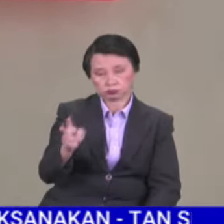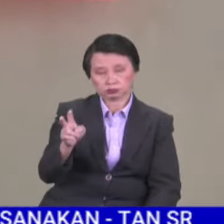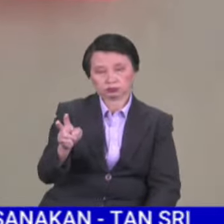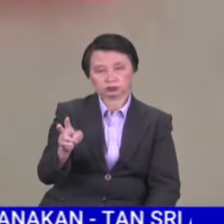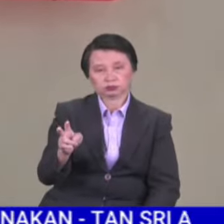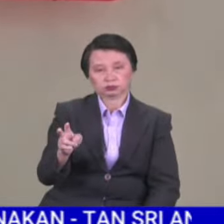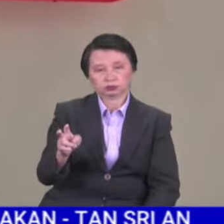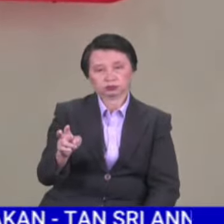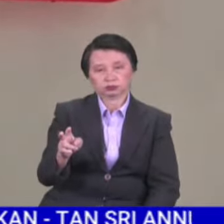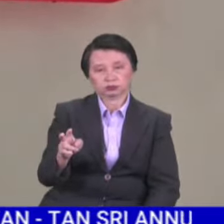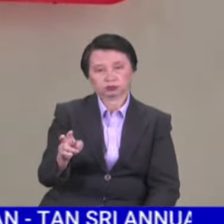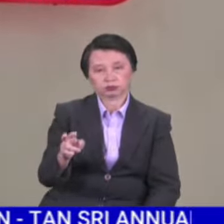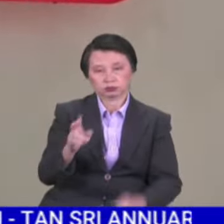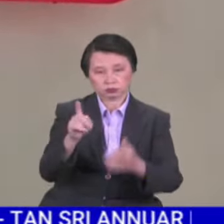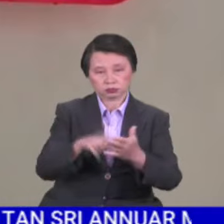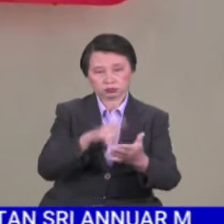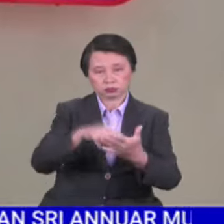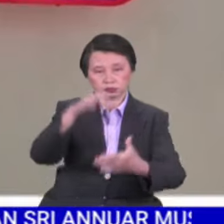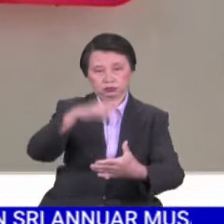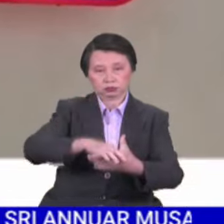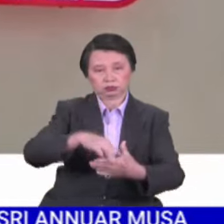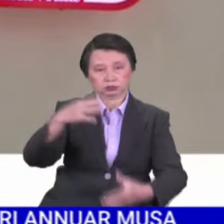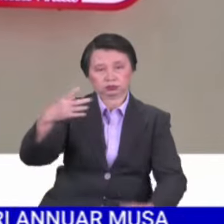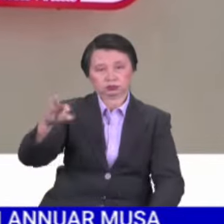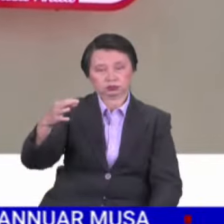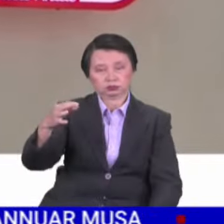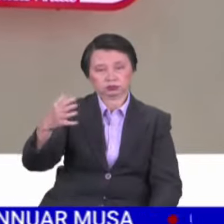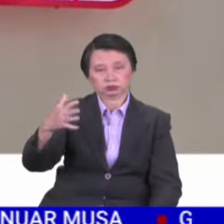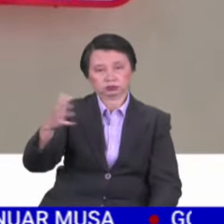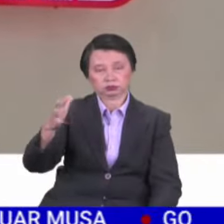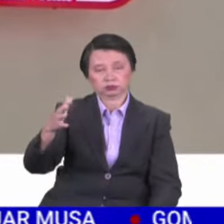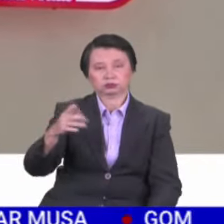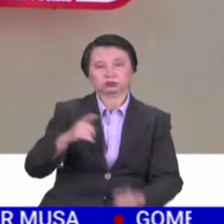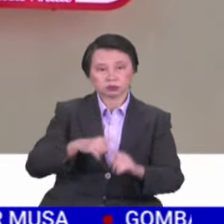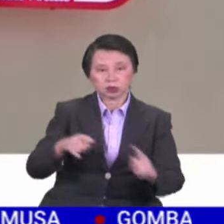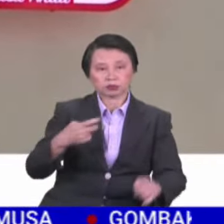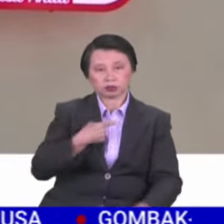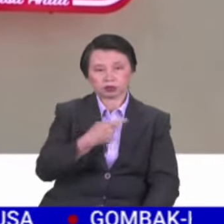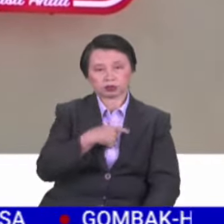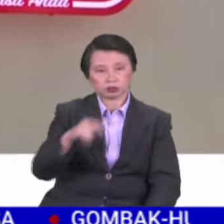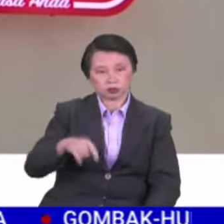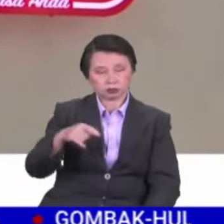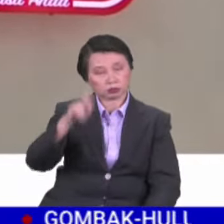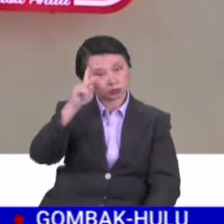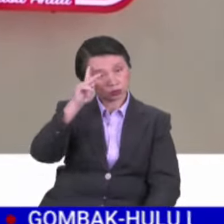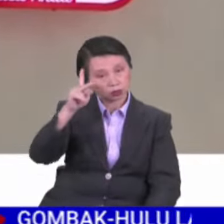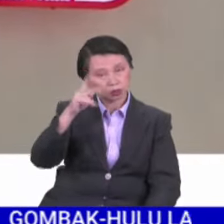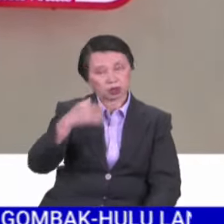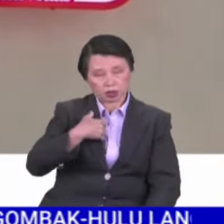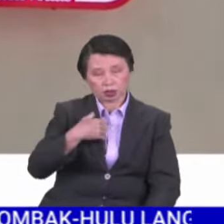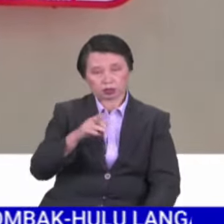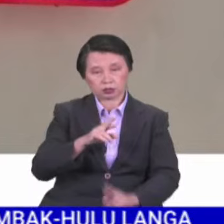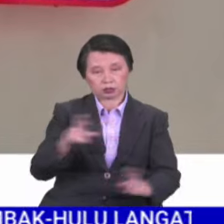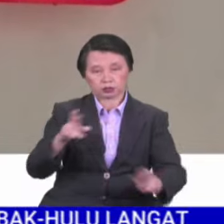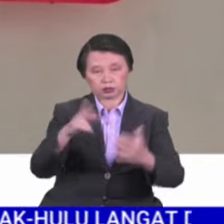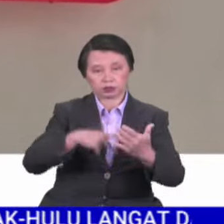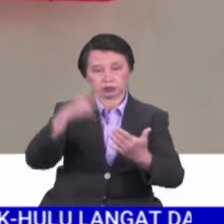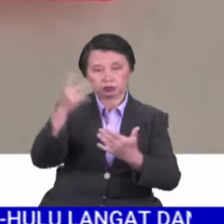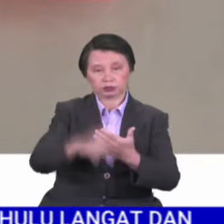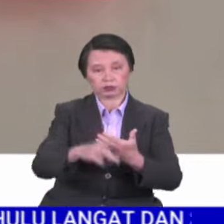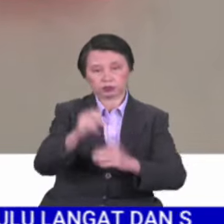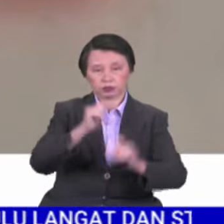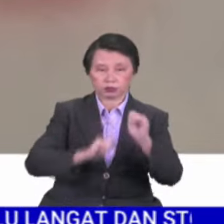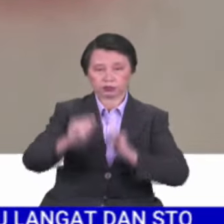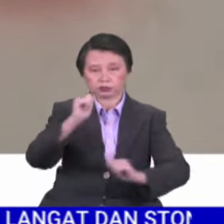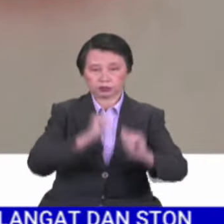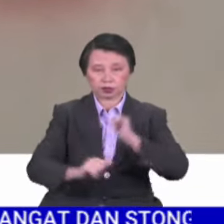dengan pilihan raya PRU ke-15. Namun walaupun macam mana pun, kami di Kelantan FM menyediakan program-program seperti